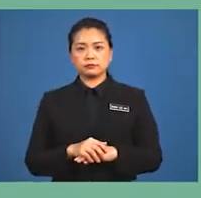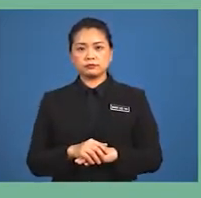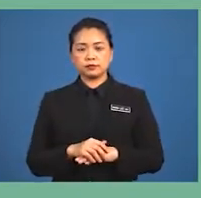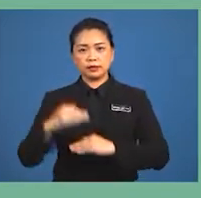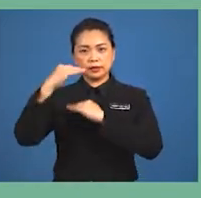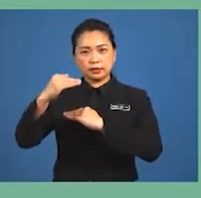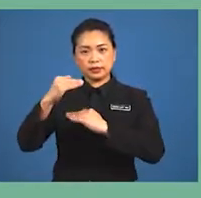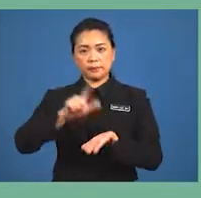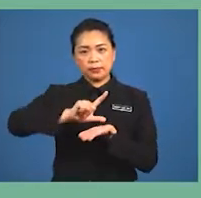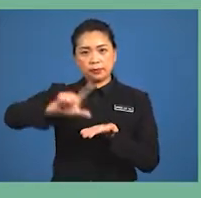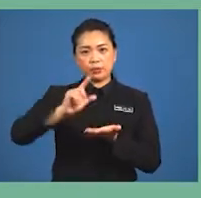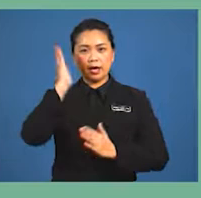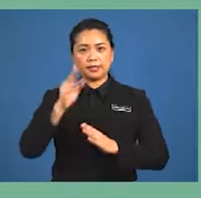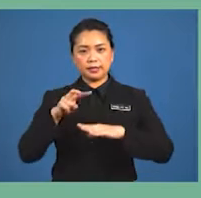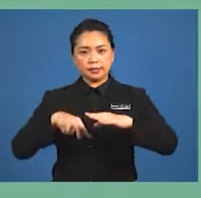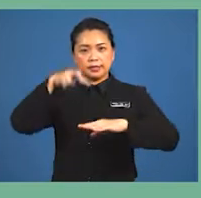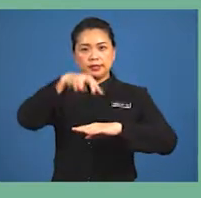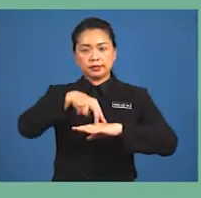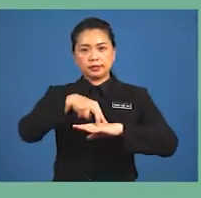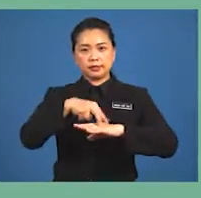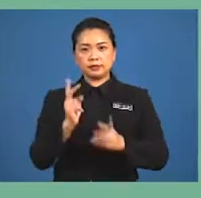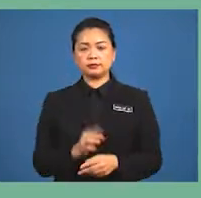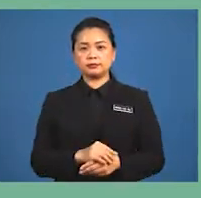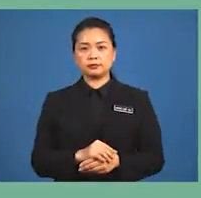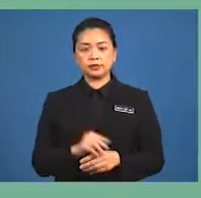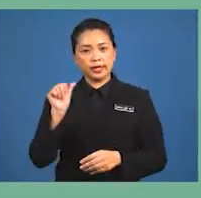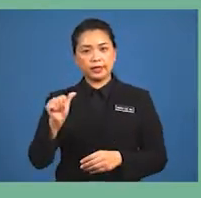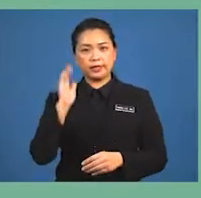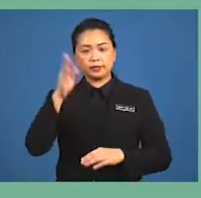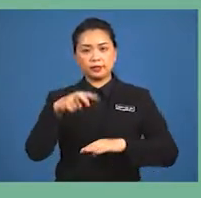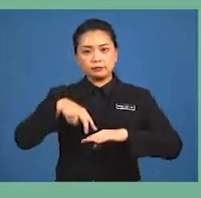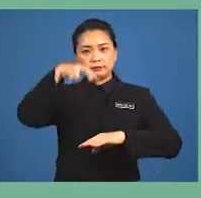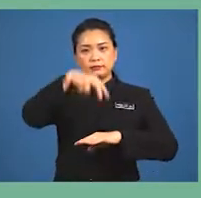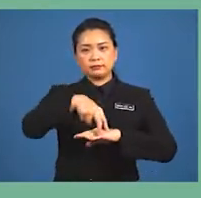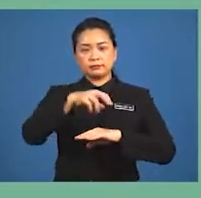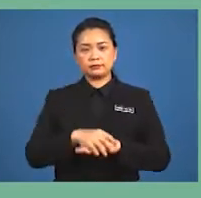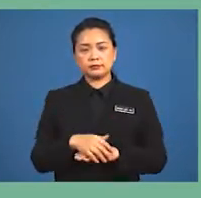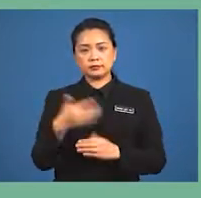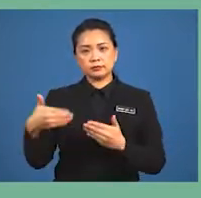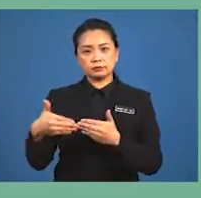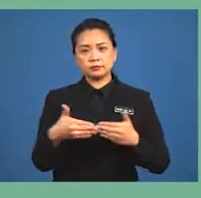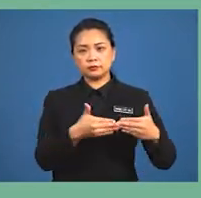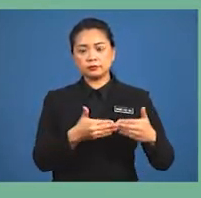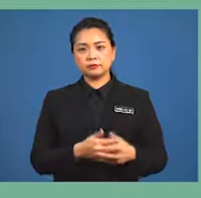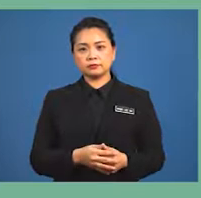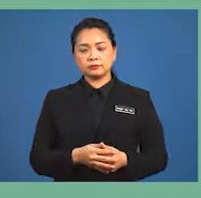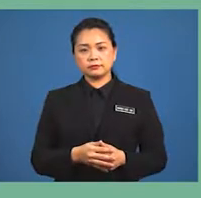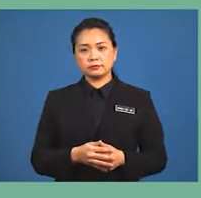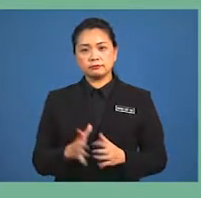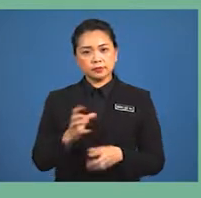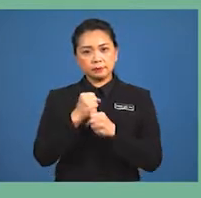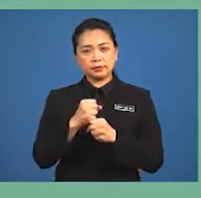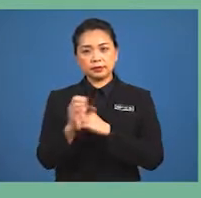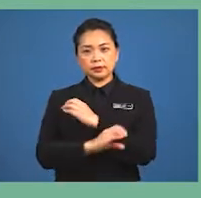tingkat pelaburan akan meningkat dan perbelanjaan aggregate juga akan meningkat. Seterusnya pendapatan negara meningkat